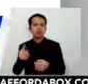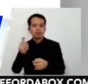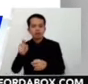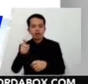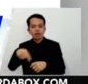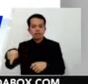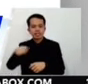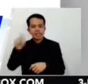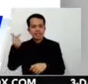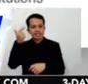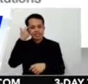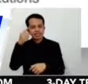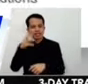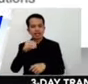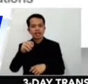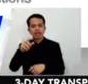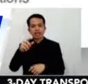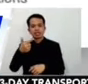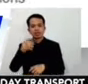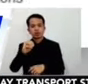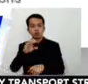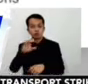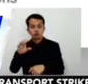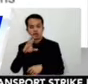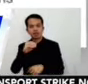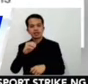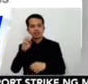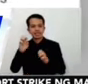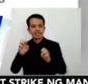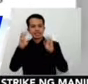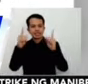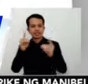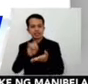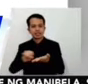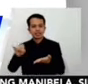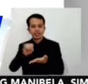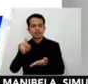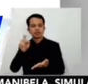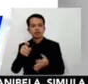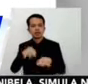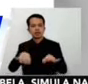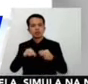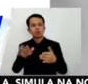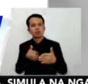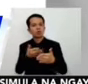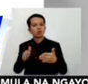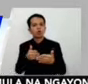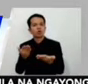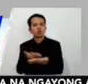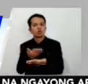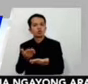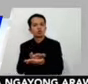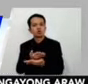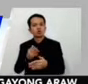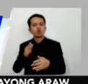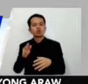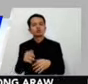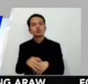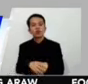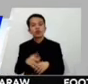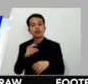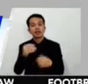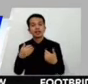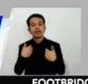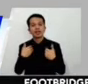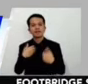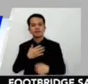ang GOCCs at educational institution na kantahin ang bagong Pilipinas hymn at bigkasin ng bagong Pilipinas pledge kada